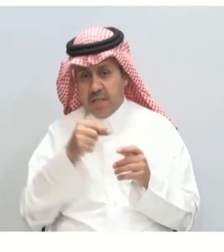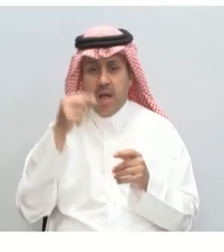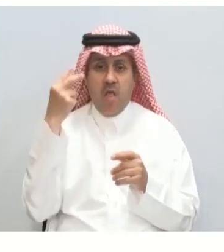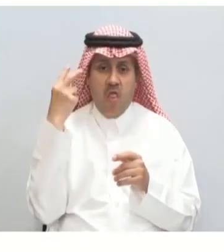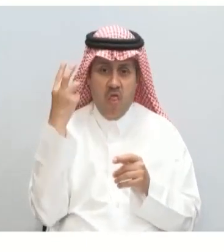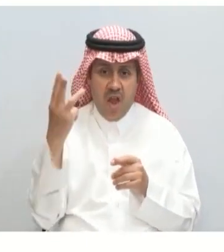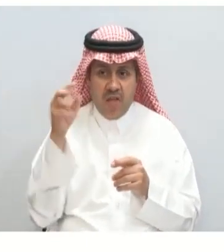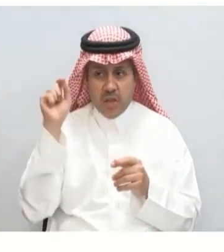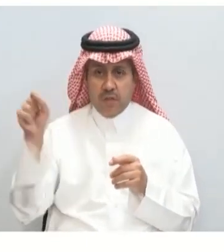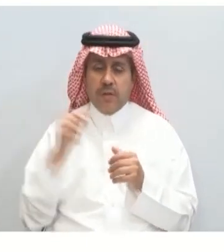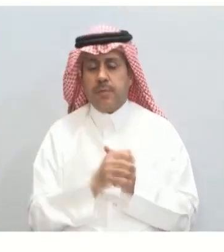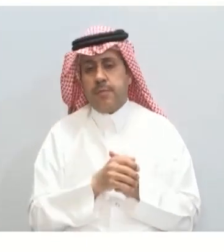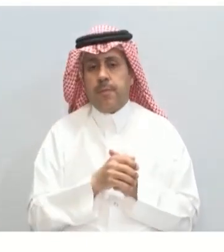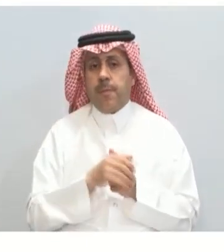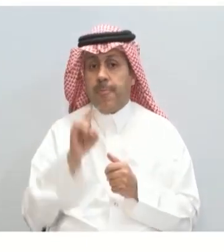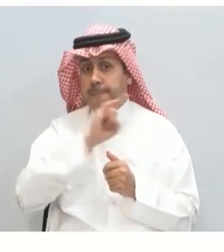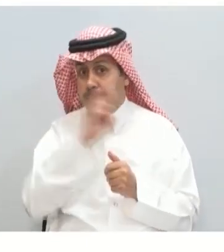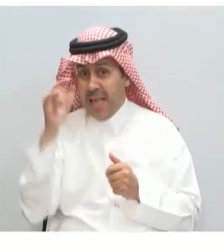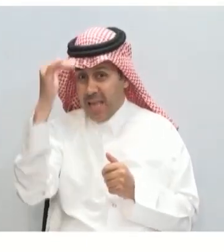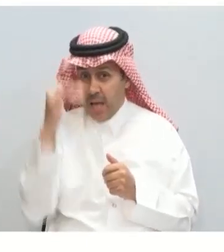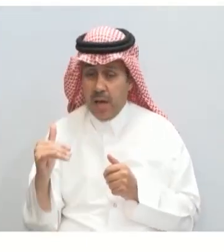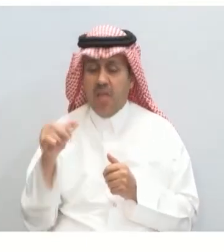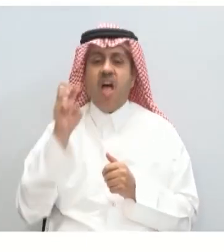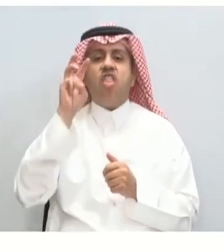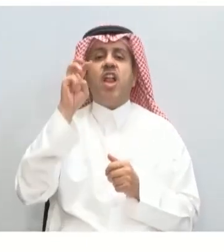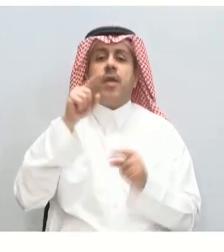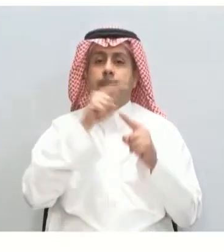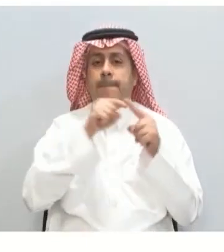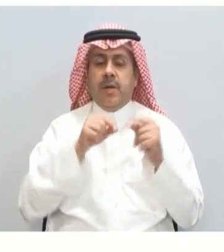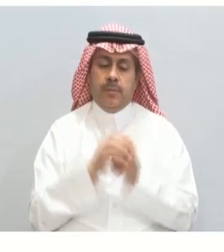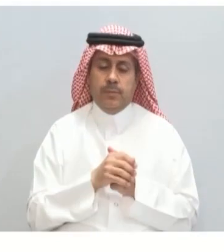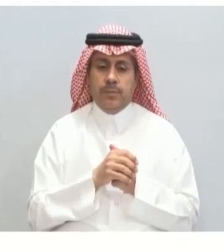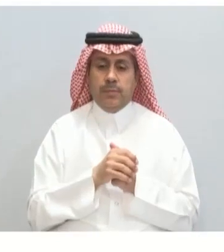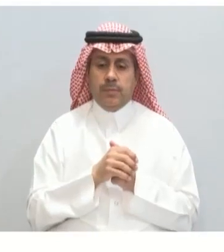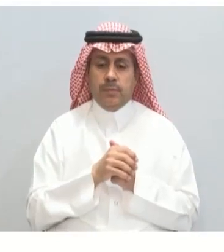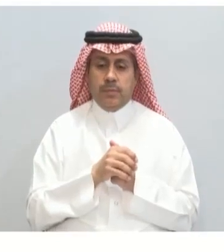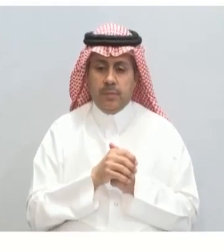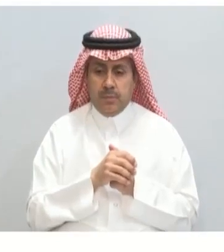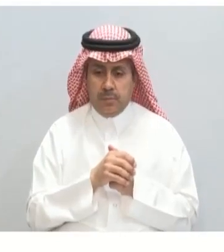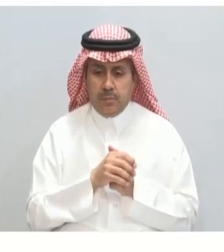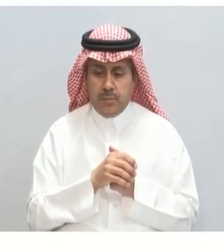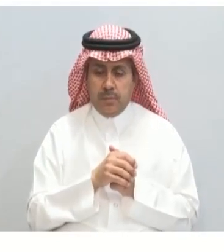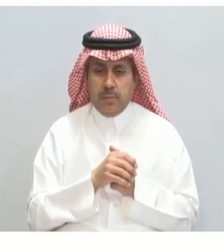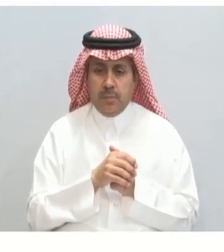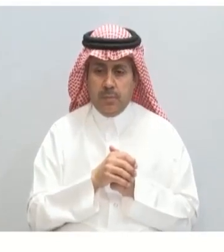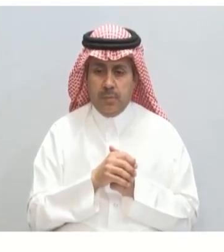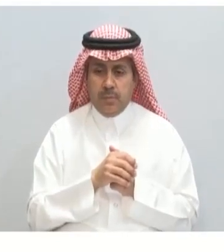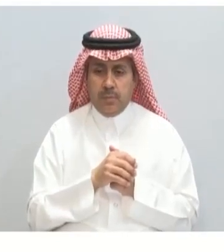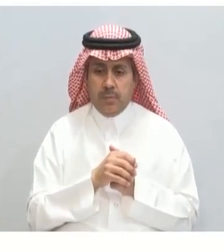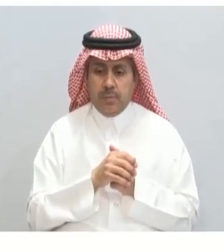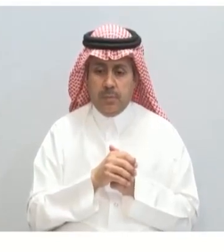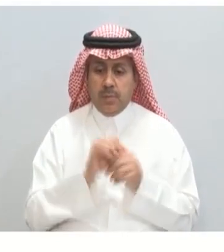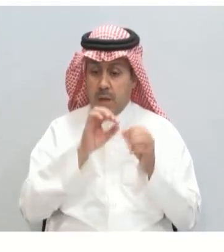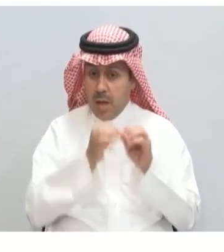0.3 اذا لا يقل عن 30% او تساوي 30% كذلك اي